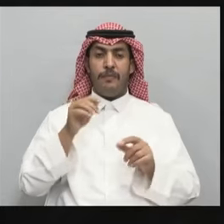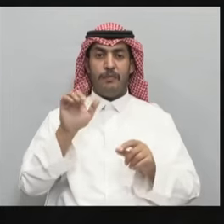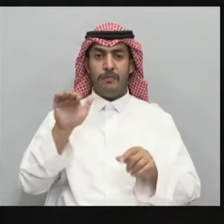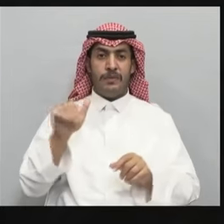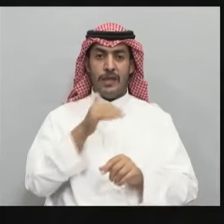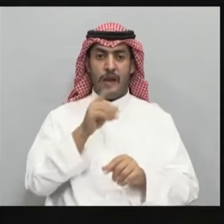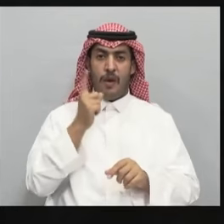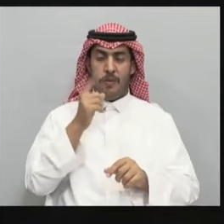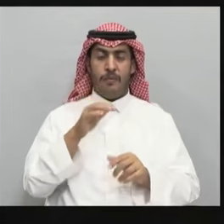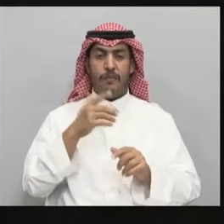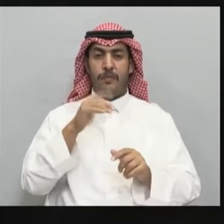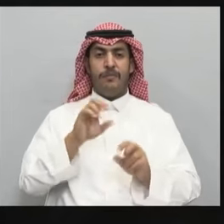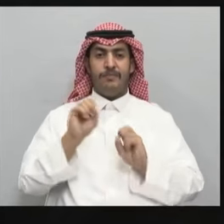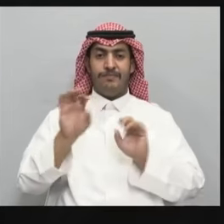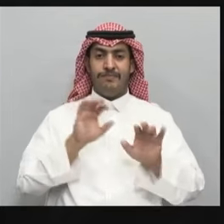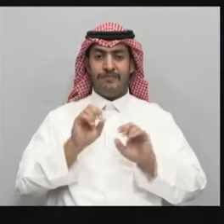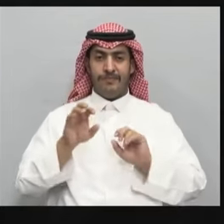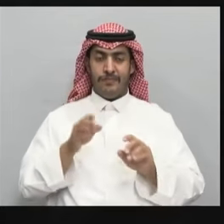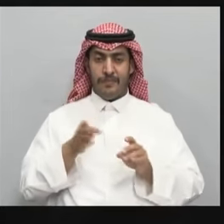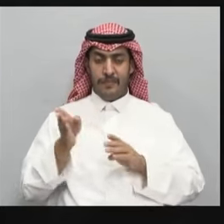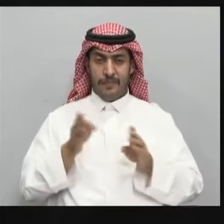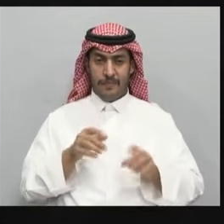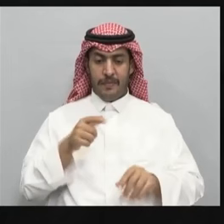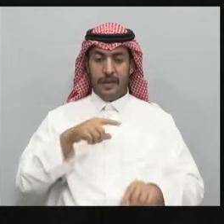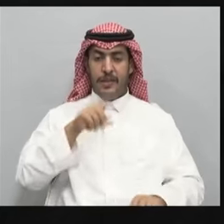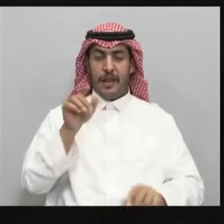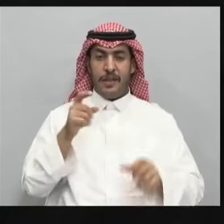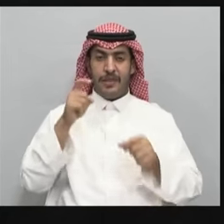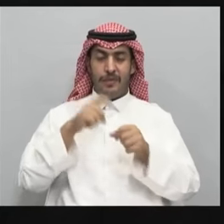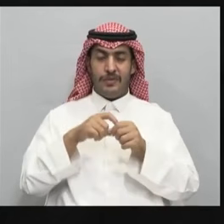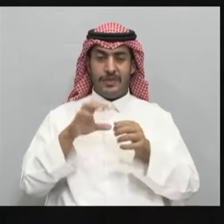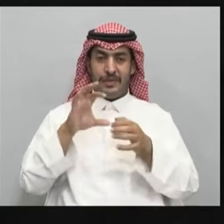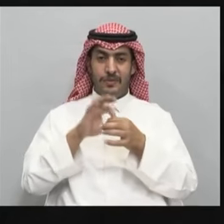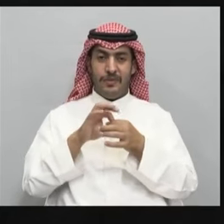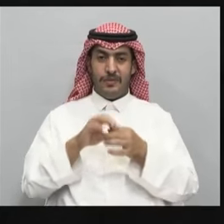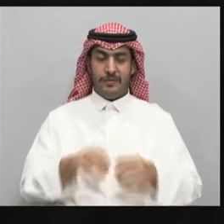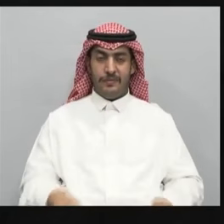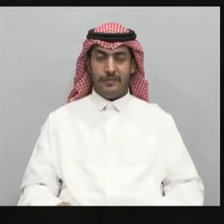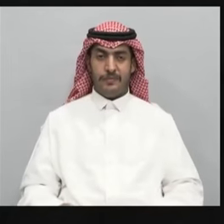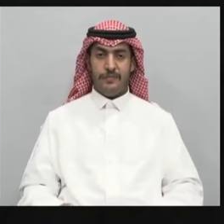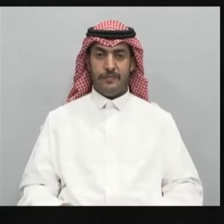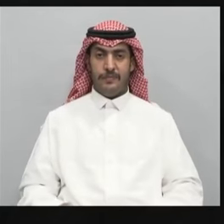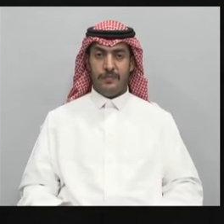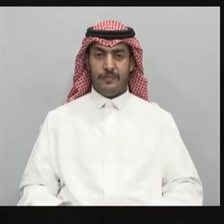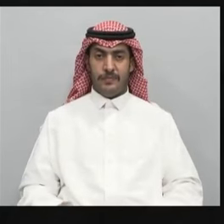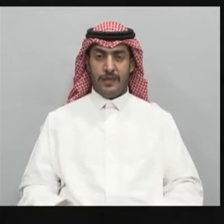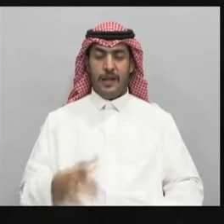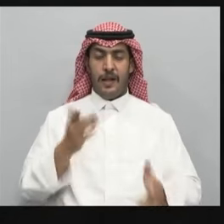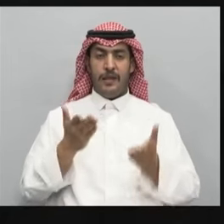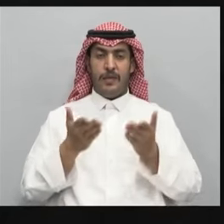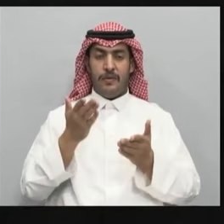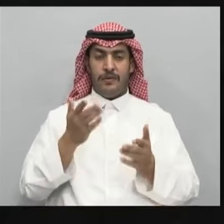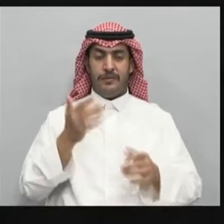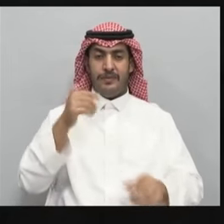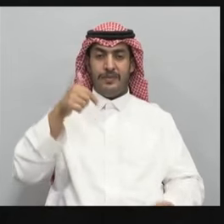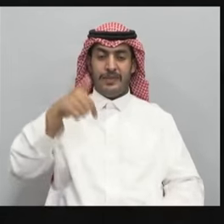مسار واحد اكثر من تفرع ومثل ما عرفنا هي دائره التوصيل على ها يا ابطال احسنتم على التوازي